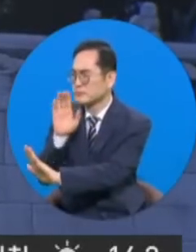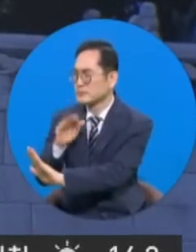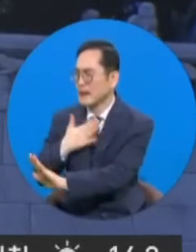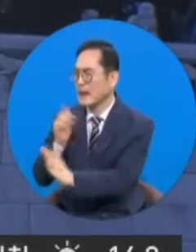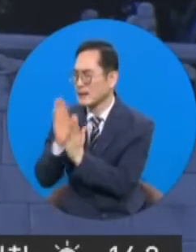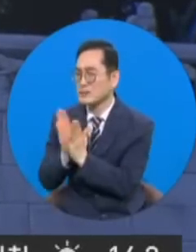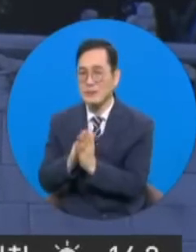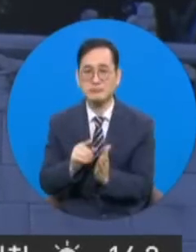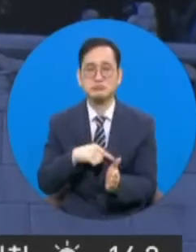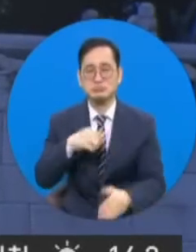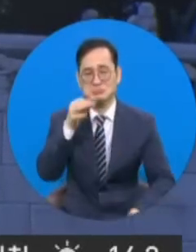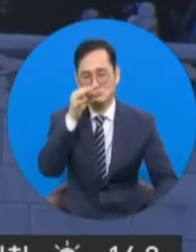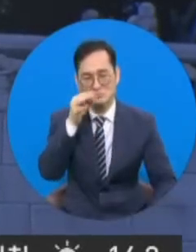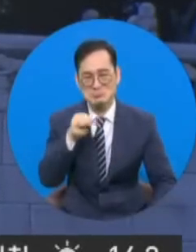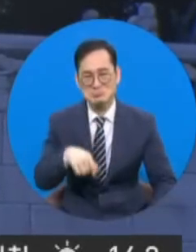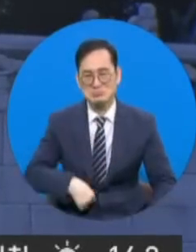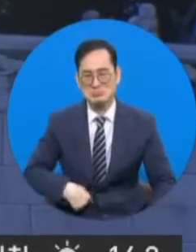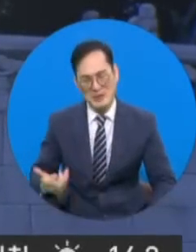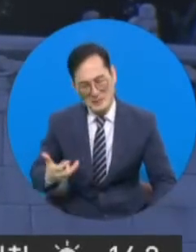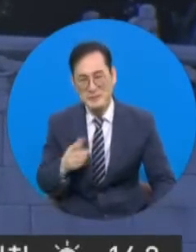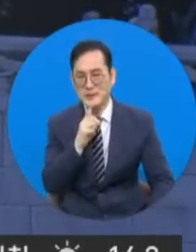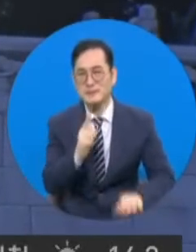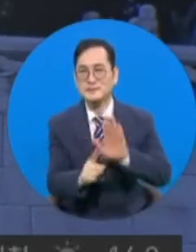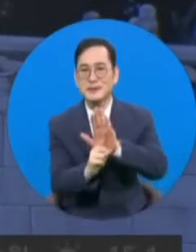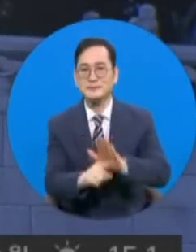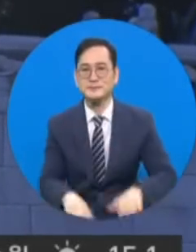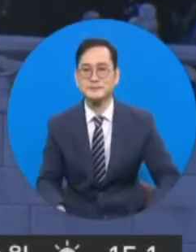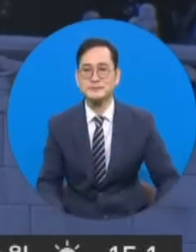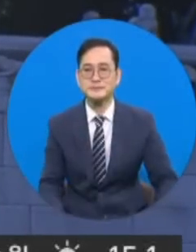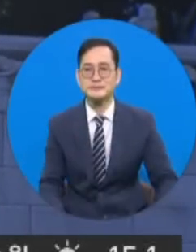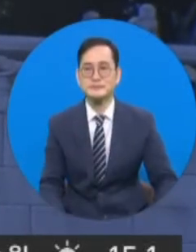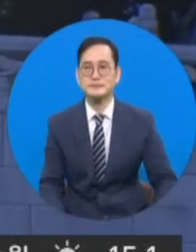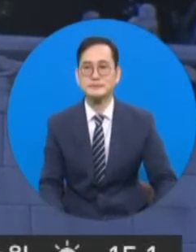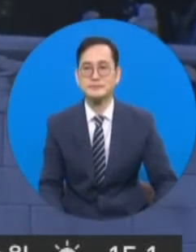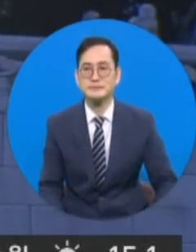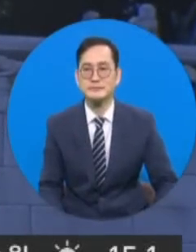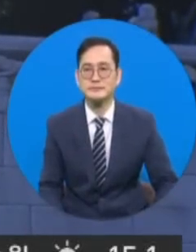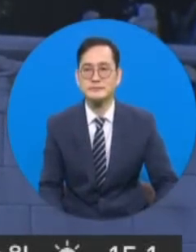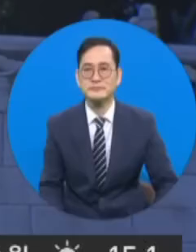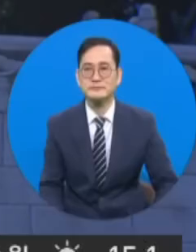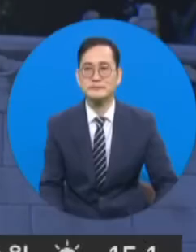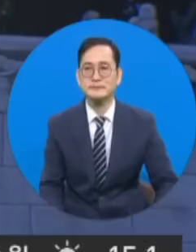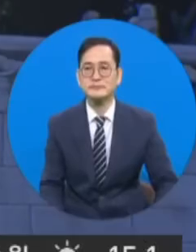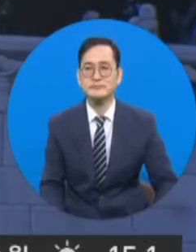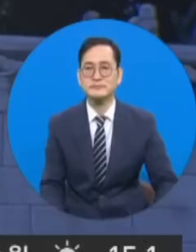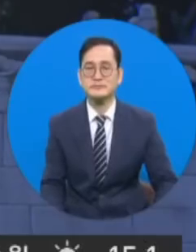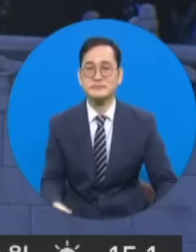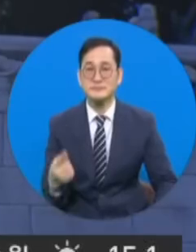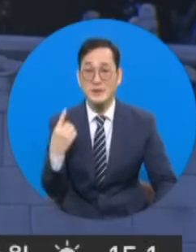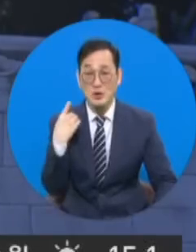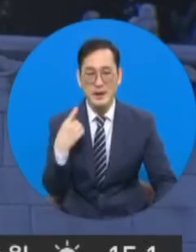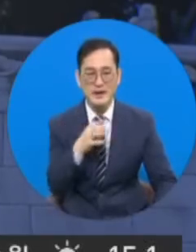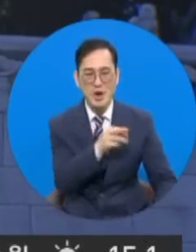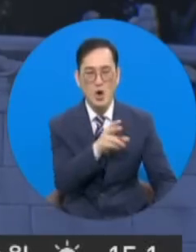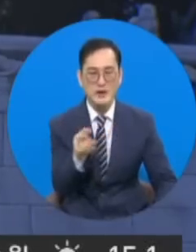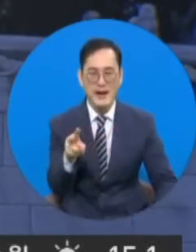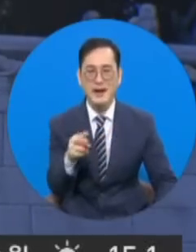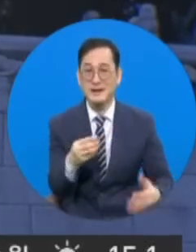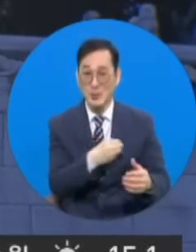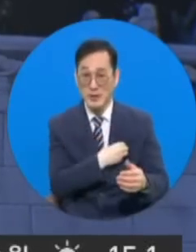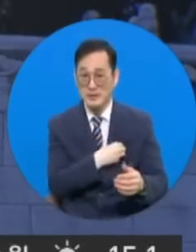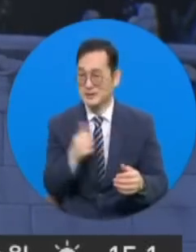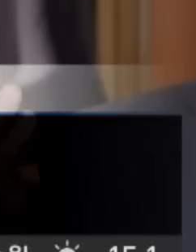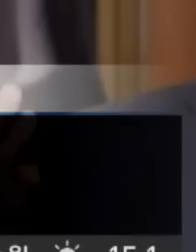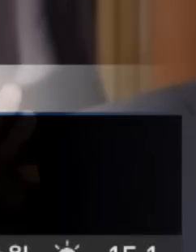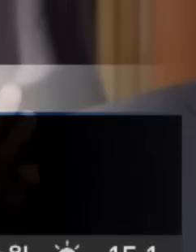뒷이야기인데요음 어제 한일의원연맹 소속 여야 의원들과 기시다 총리가 만나기도 했습니다 영양 의원들의 이야기도 한번